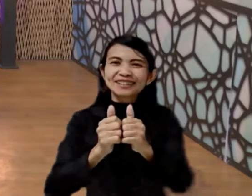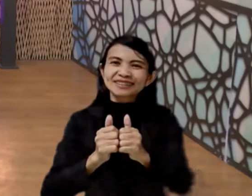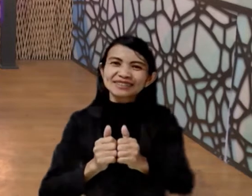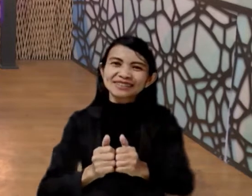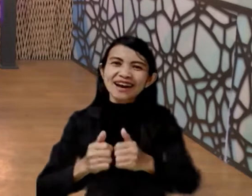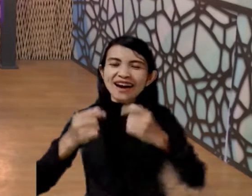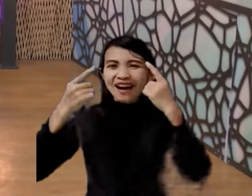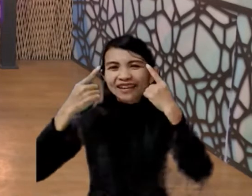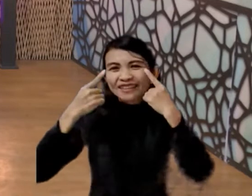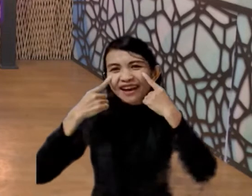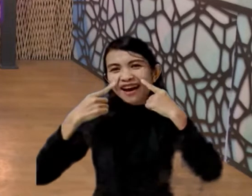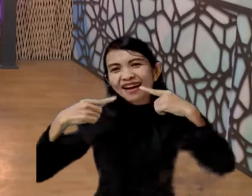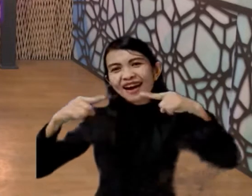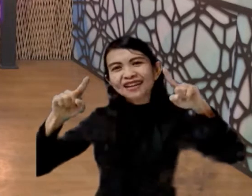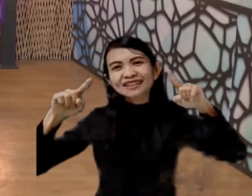nyatakan